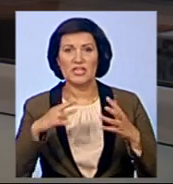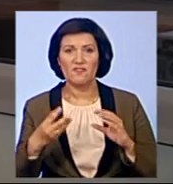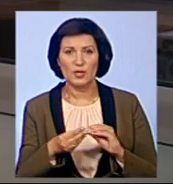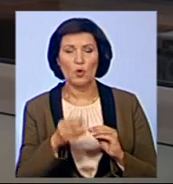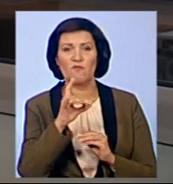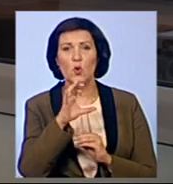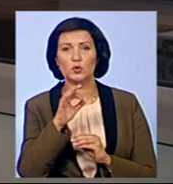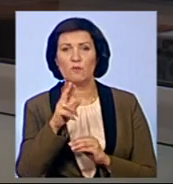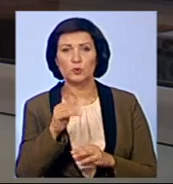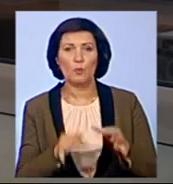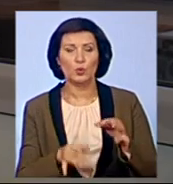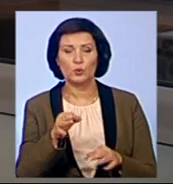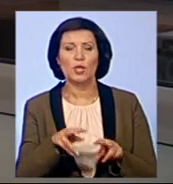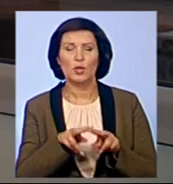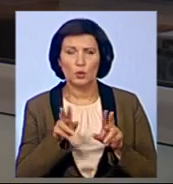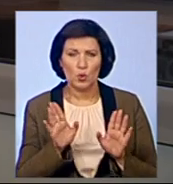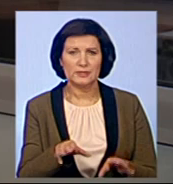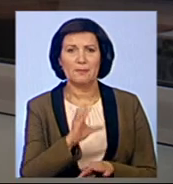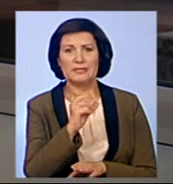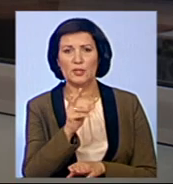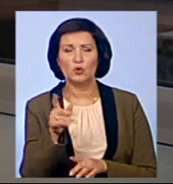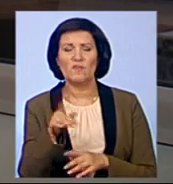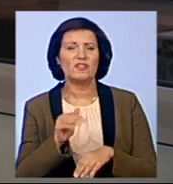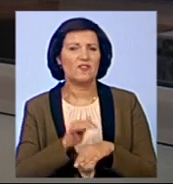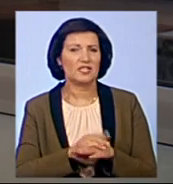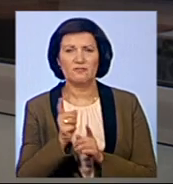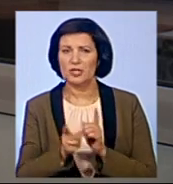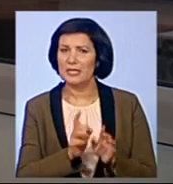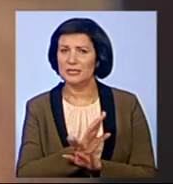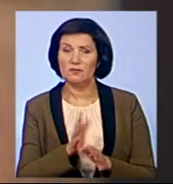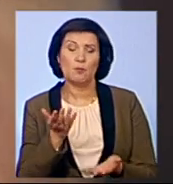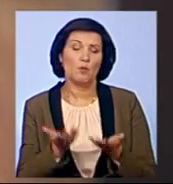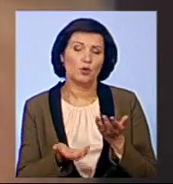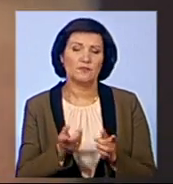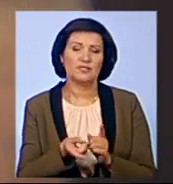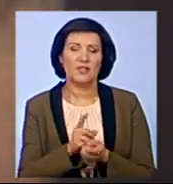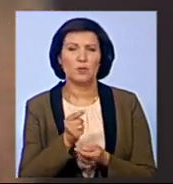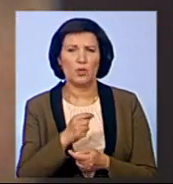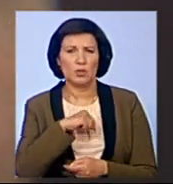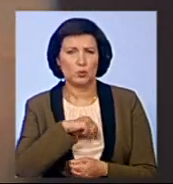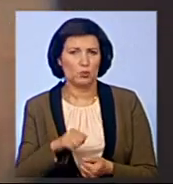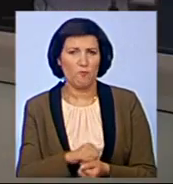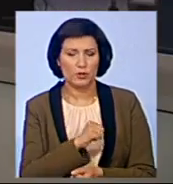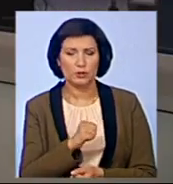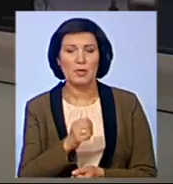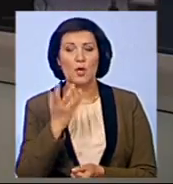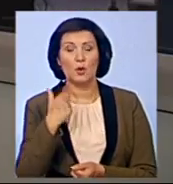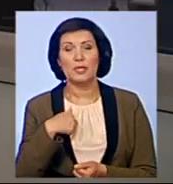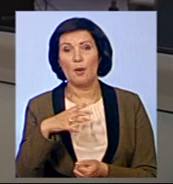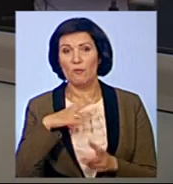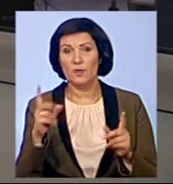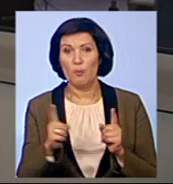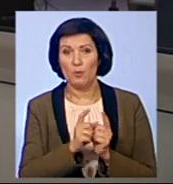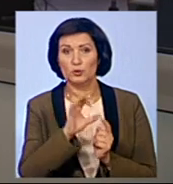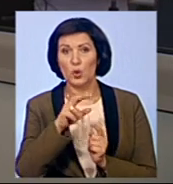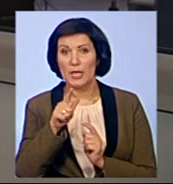ростовському суді. І це той самий Олег Сенцов. Він фактично не змінився. Можливо, став трохи суворішим. Коли я був на